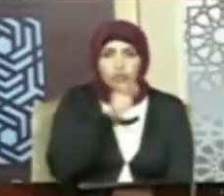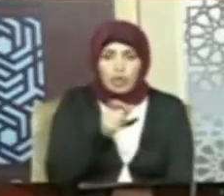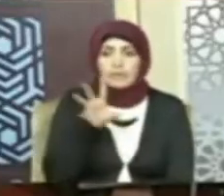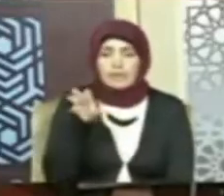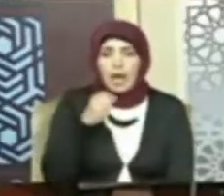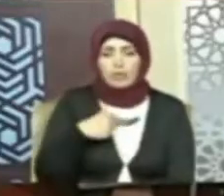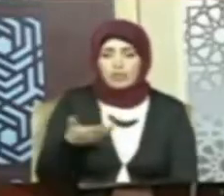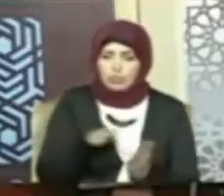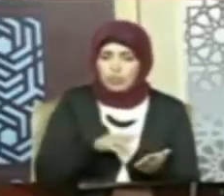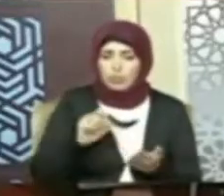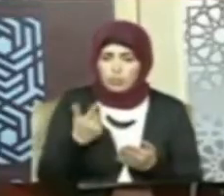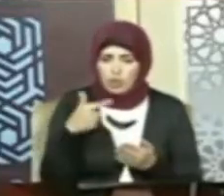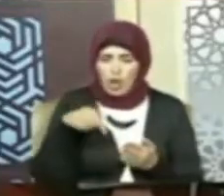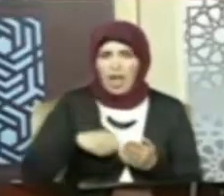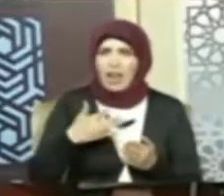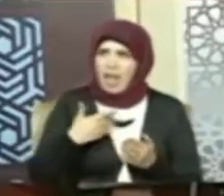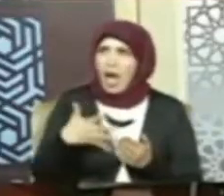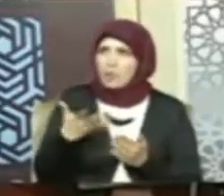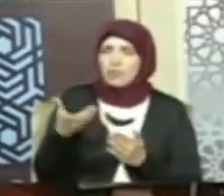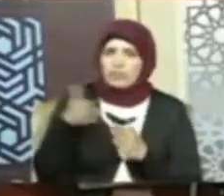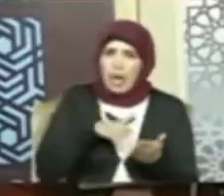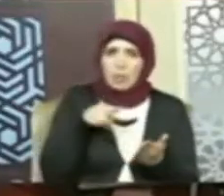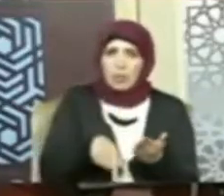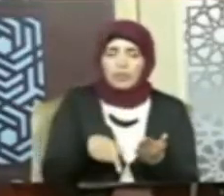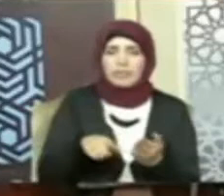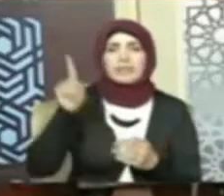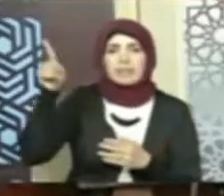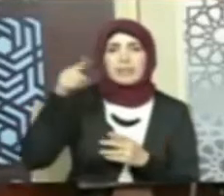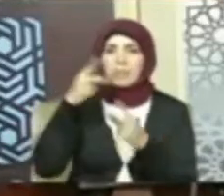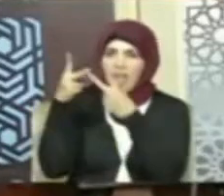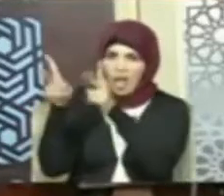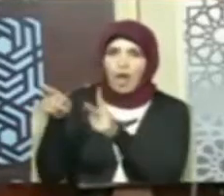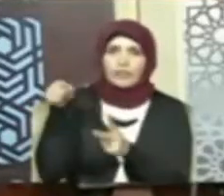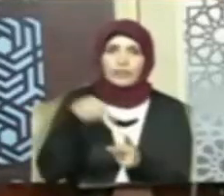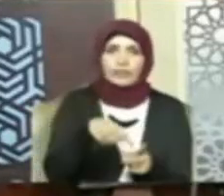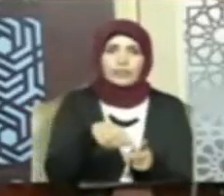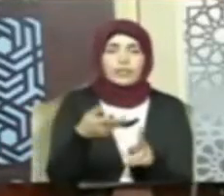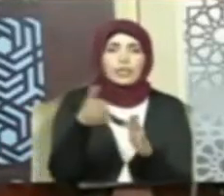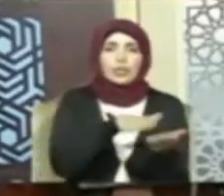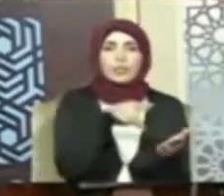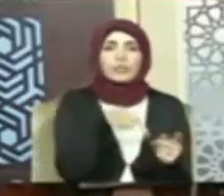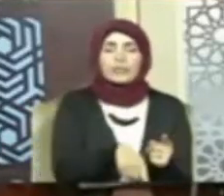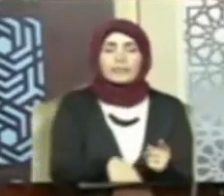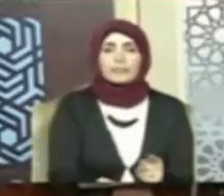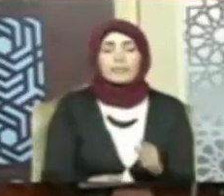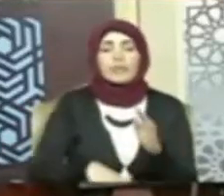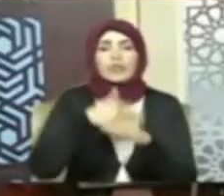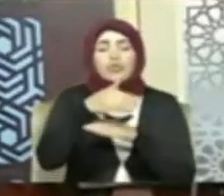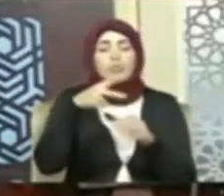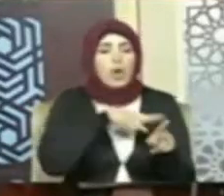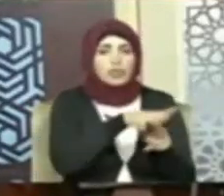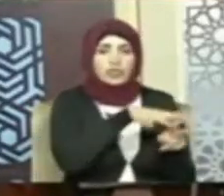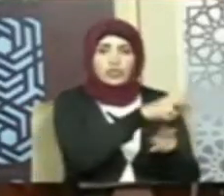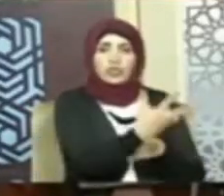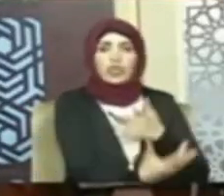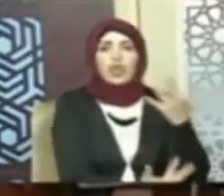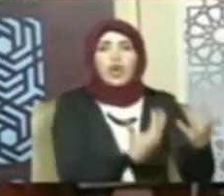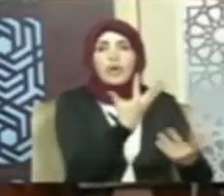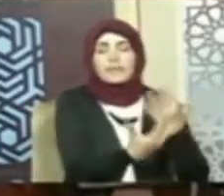عجلنا له فيها ما نشاء لمن نريد ثم جعلنا له جهنم